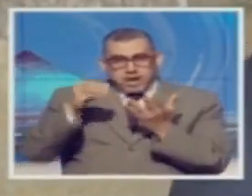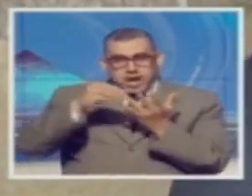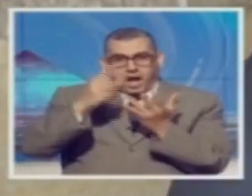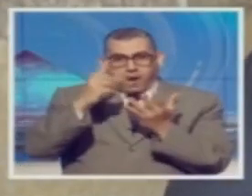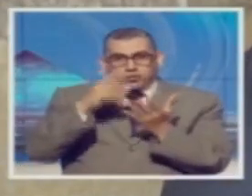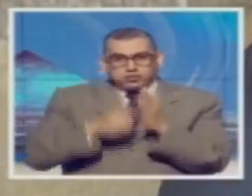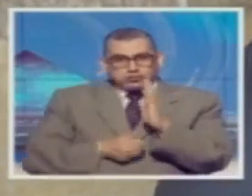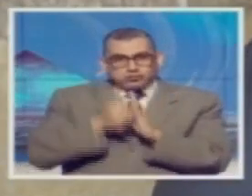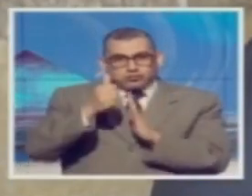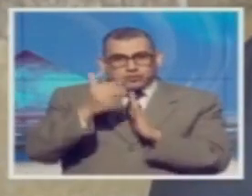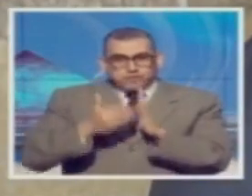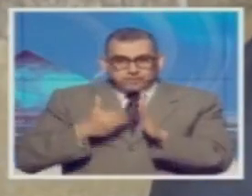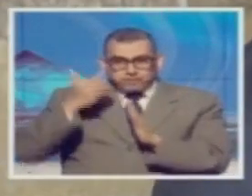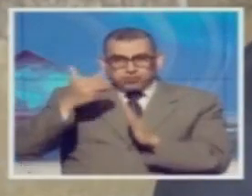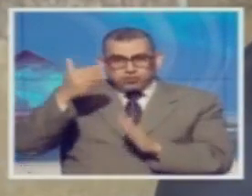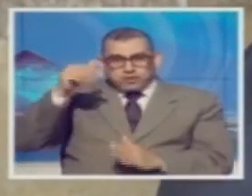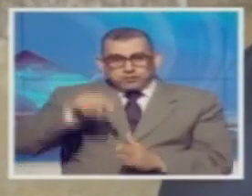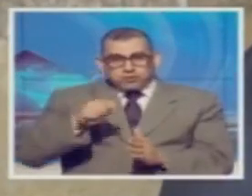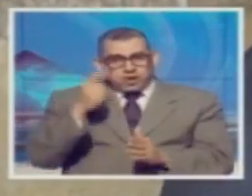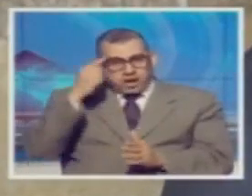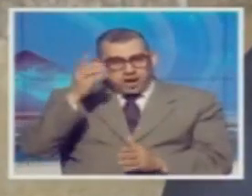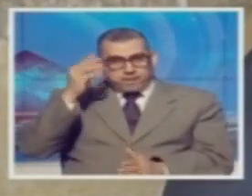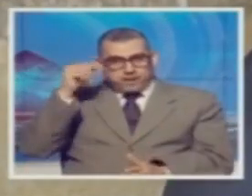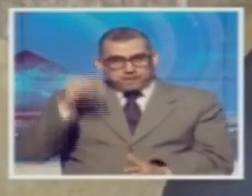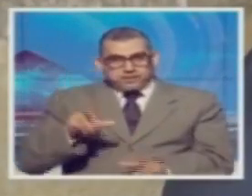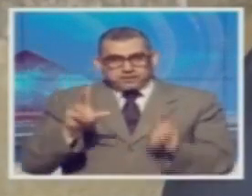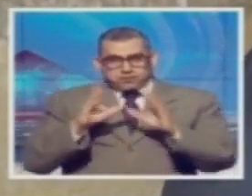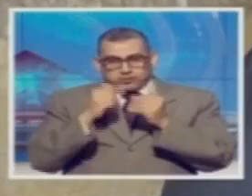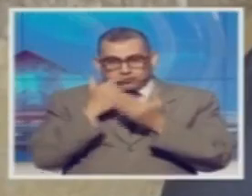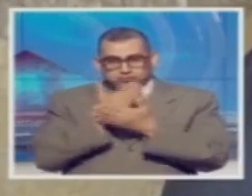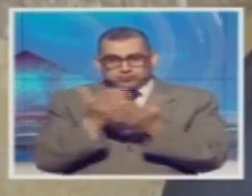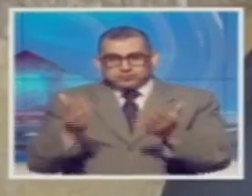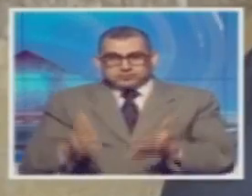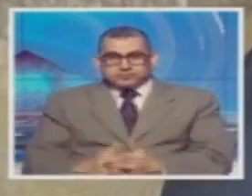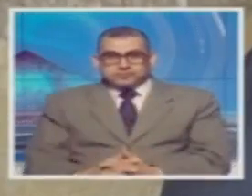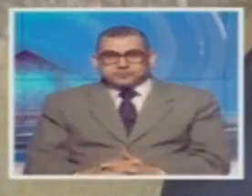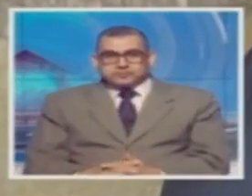للنجاح وهي مفتاح المعرفة. بسمة الشاعر، النيل.